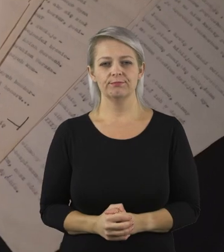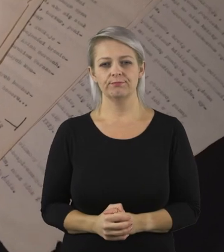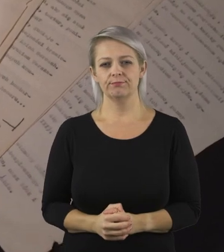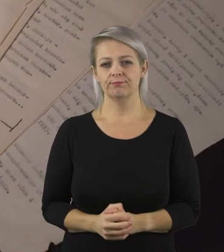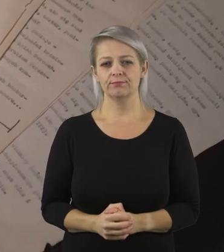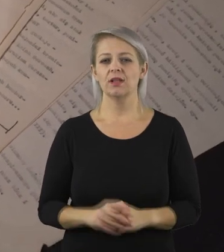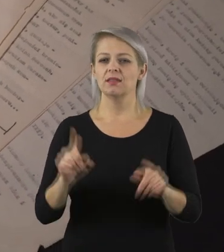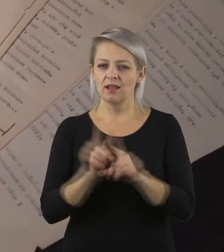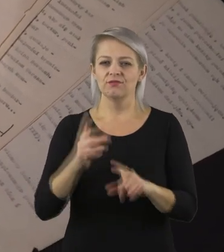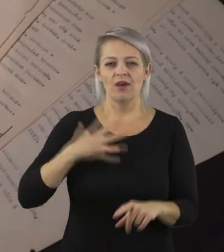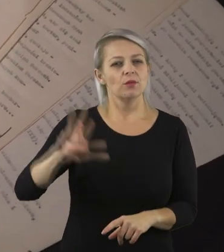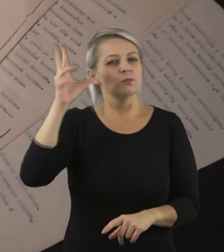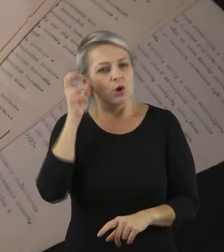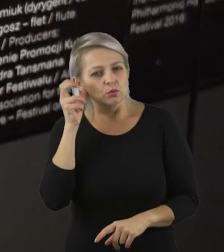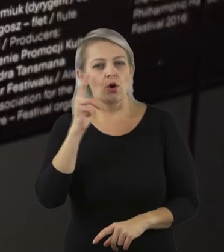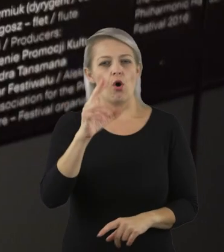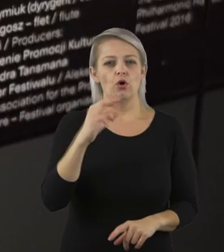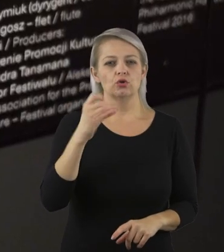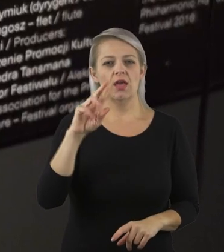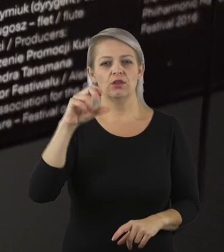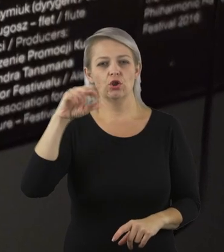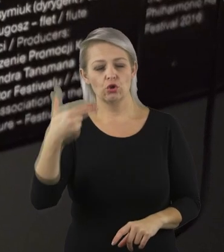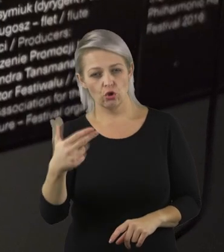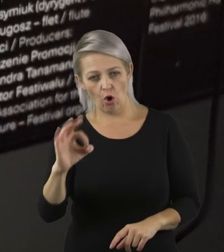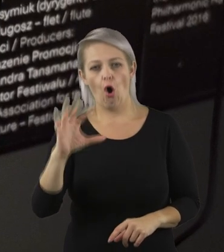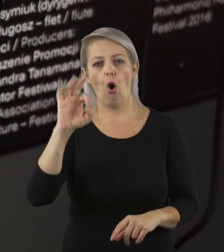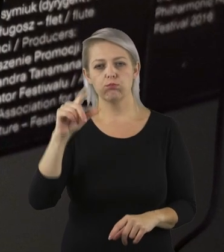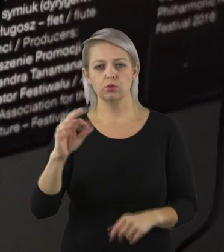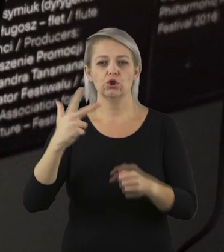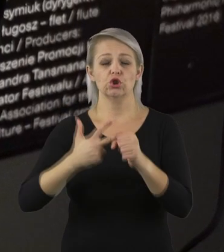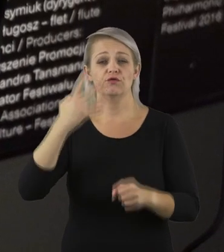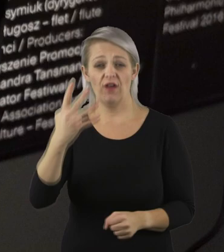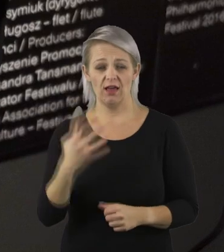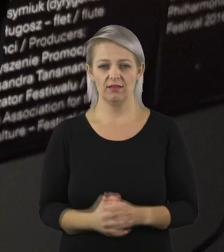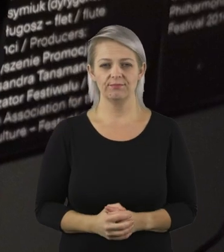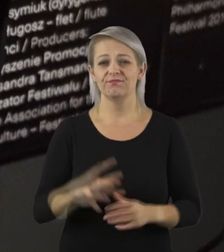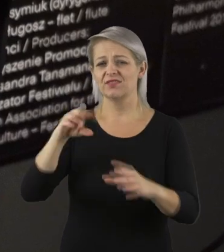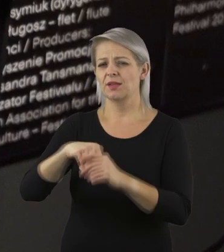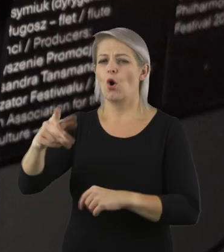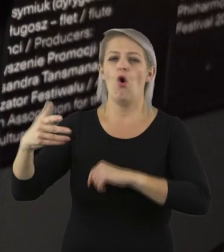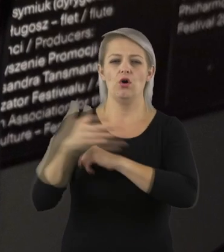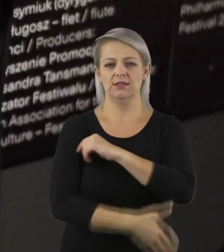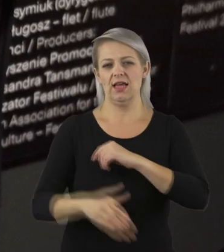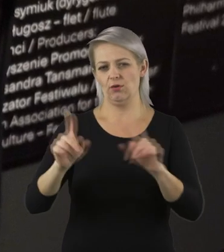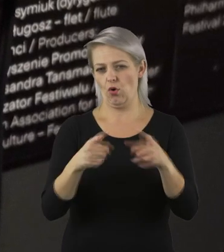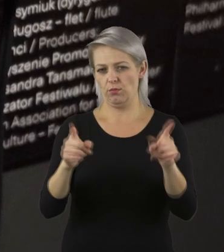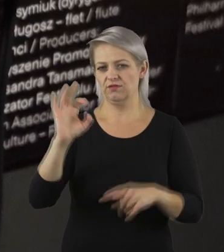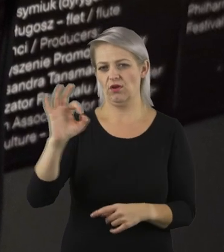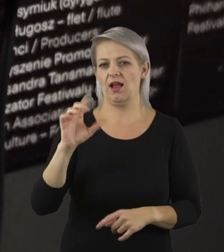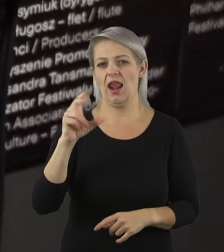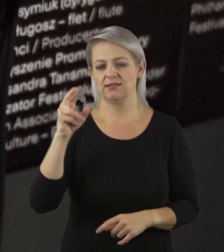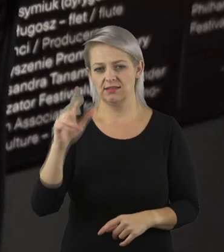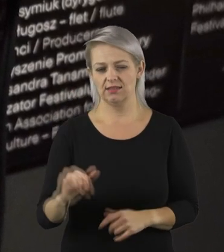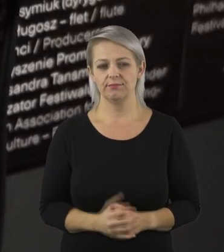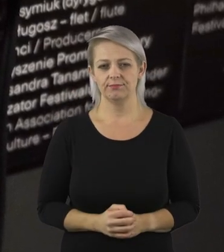polsko-żydowskiej. Zachęcamy do posłuchania Concertino op. 34, jednej z ostatnich